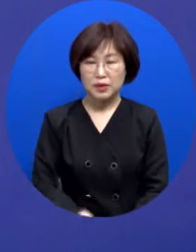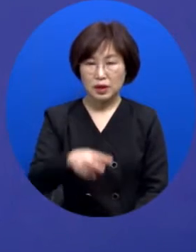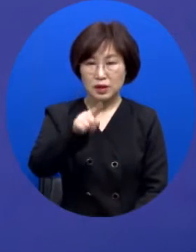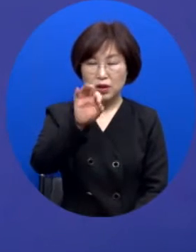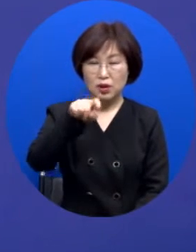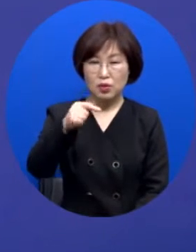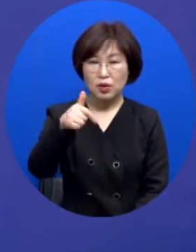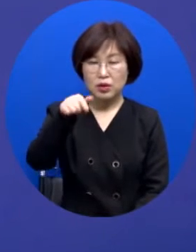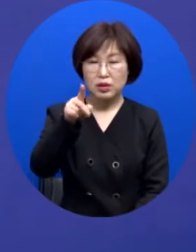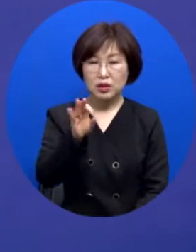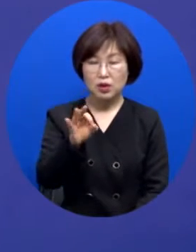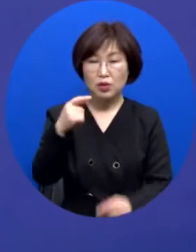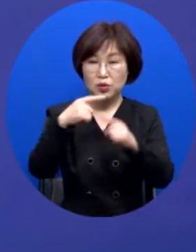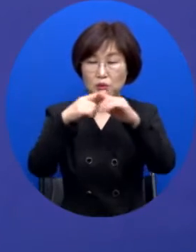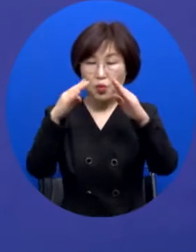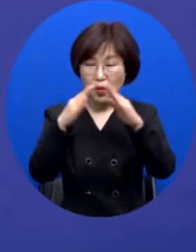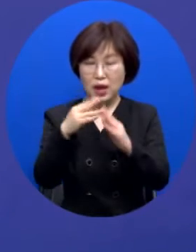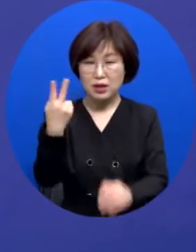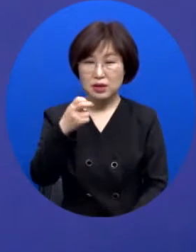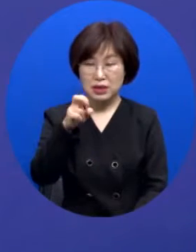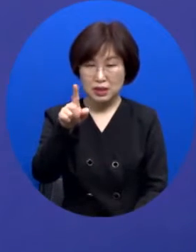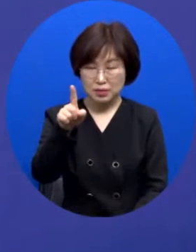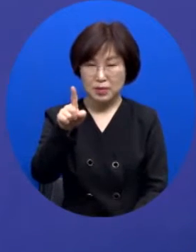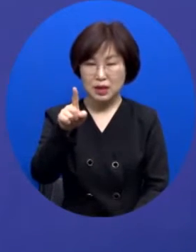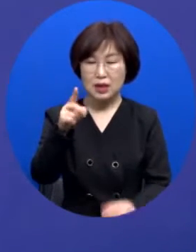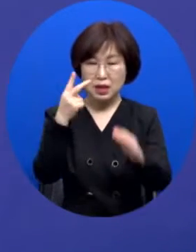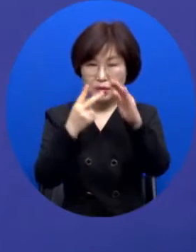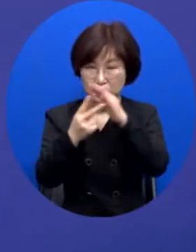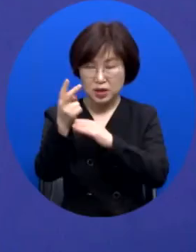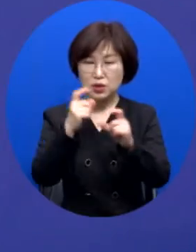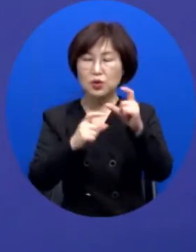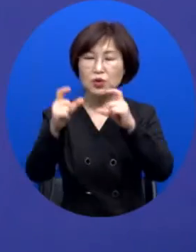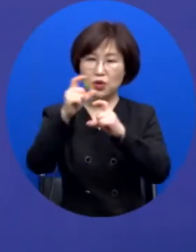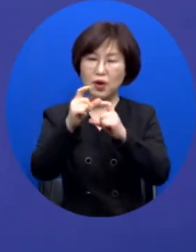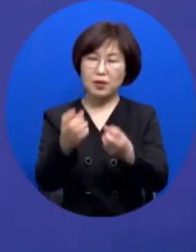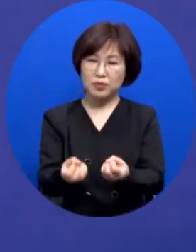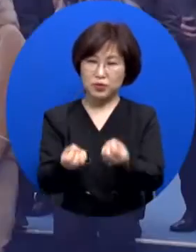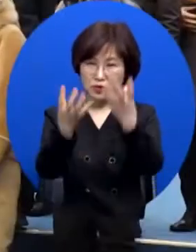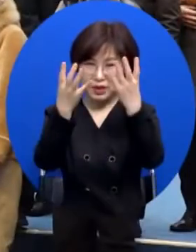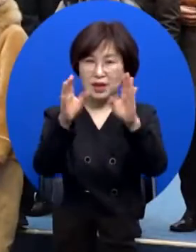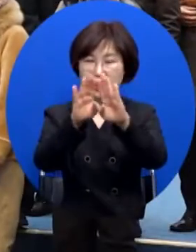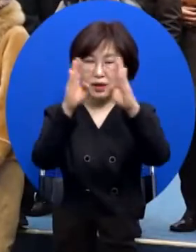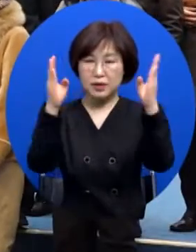서원경 교회가 2021년도 하반기 비전 더함 축제를 열었습니다.